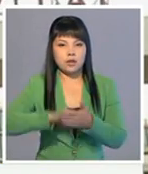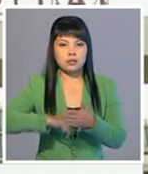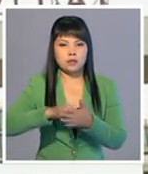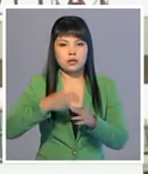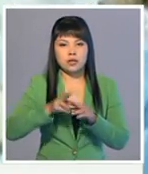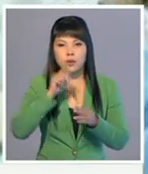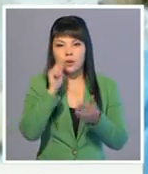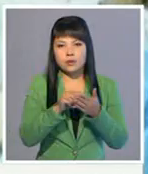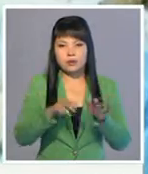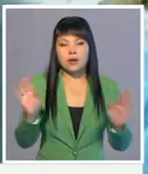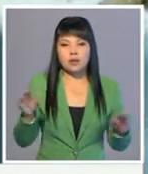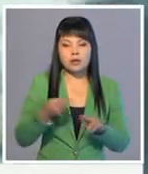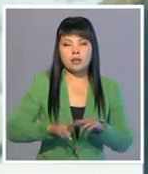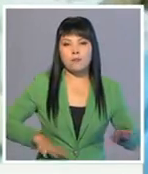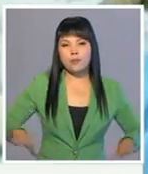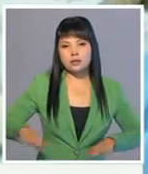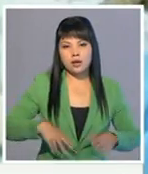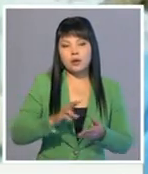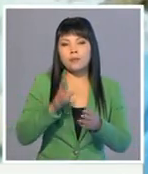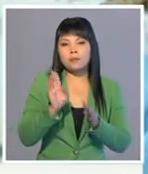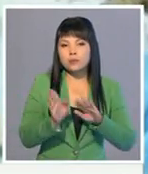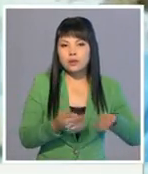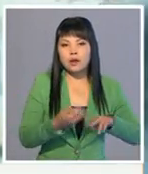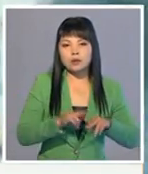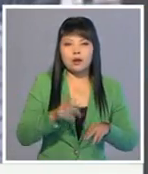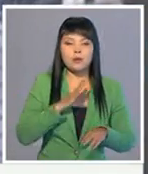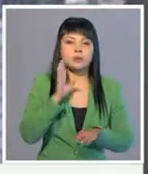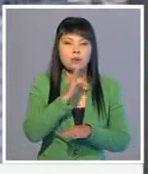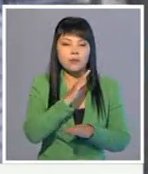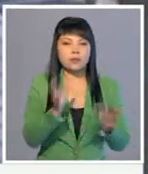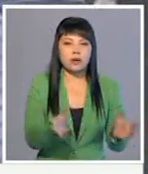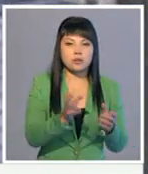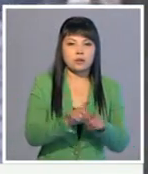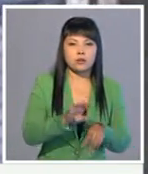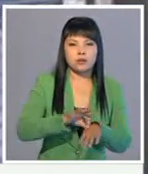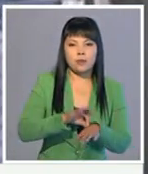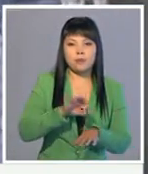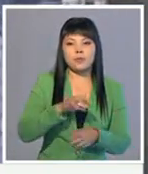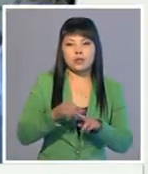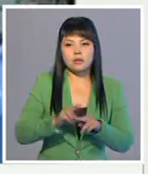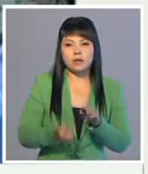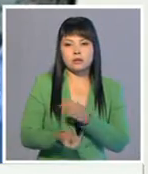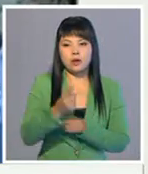құс базарына барғаннан кейін әкесі науқастанып көз жұмды. Оны күтіп баққан қызы да осы тұмау түрінен қайтыс болған.